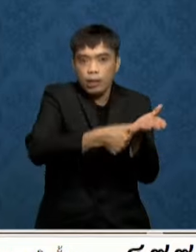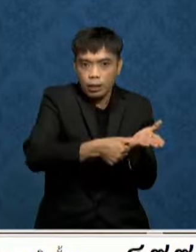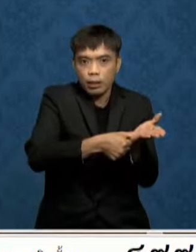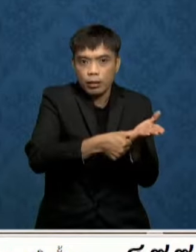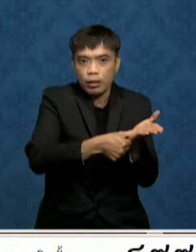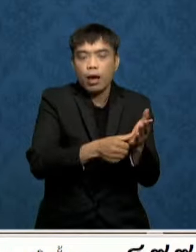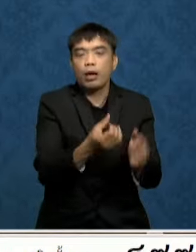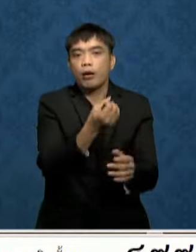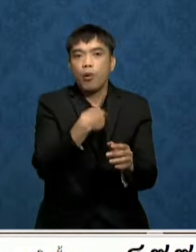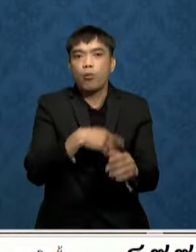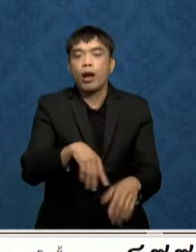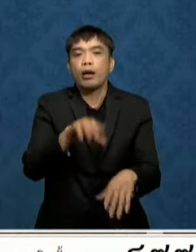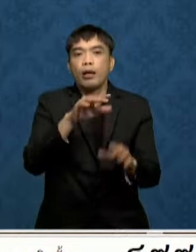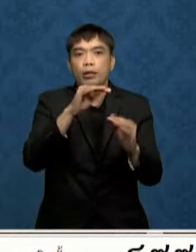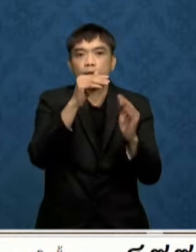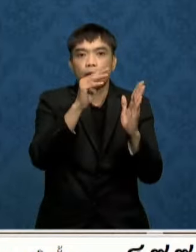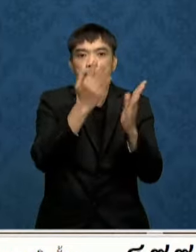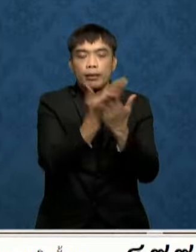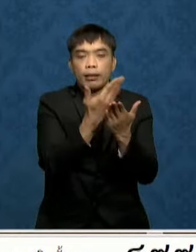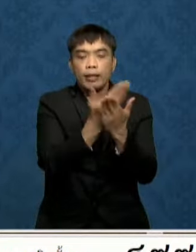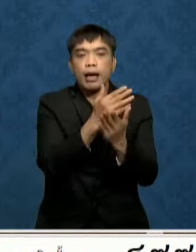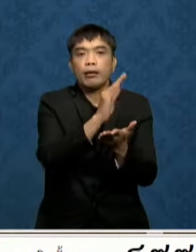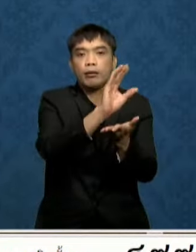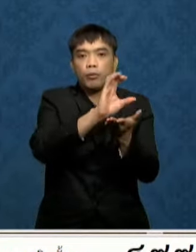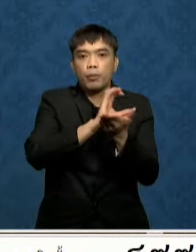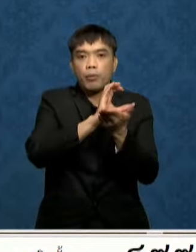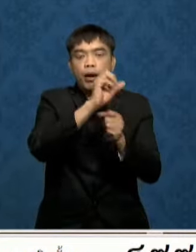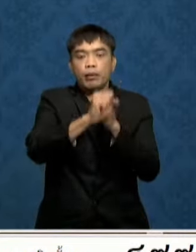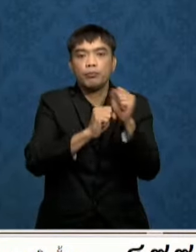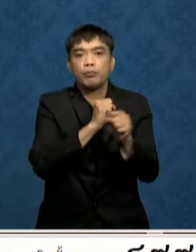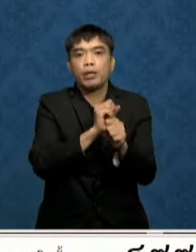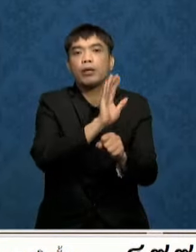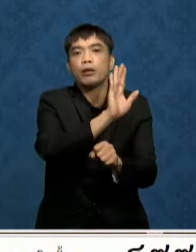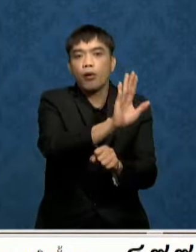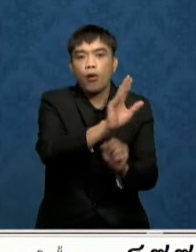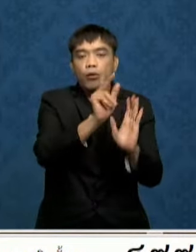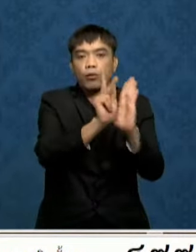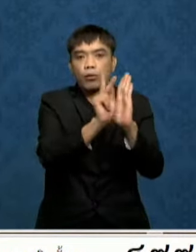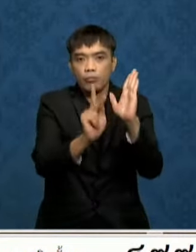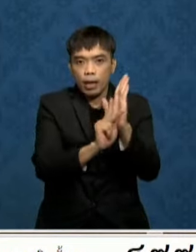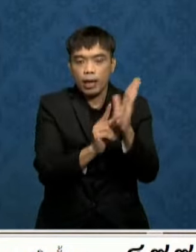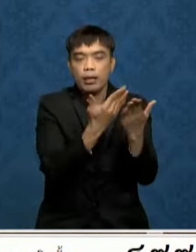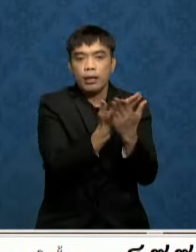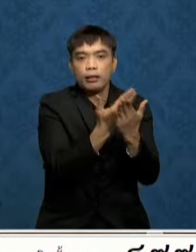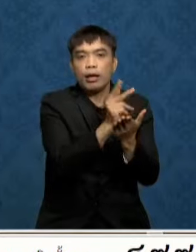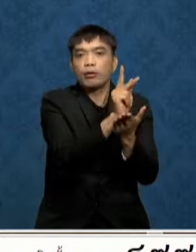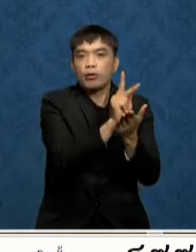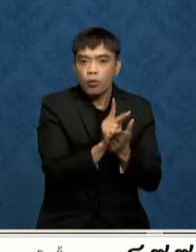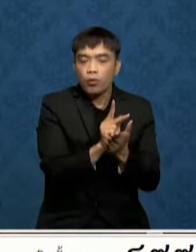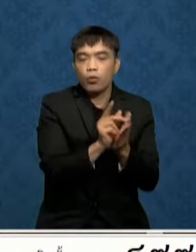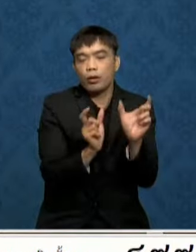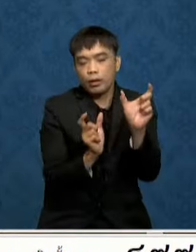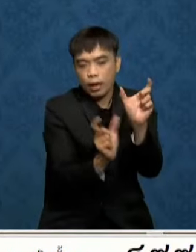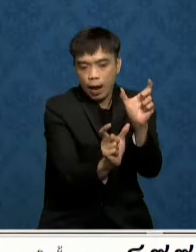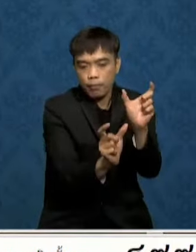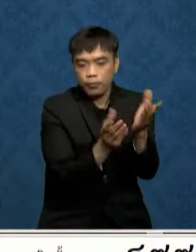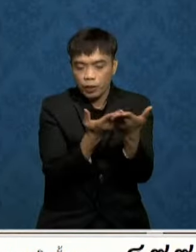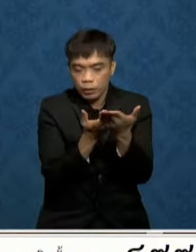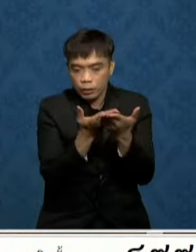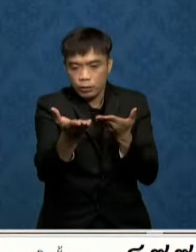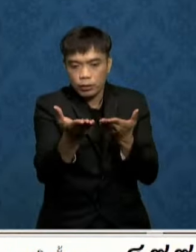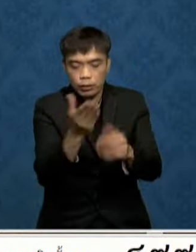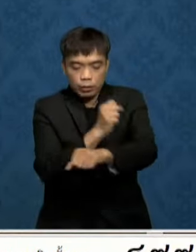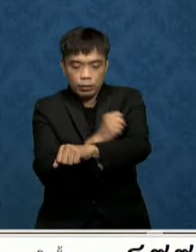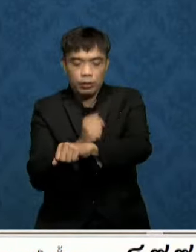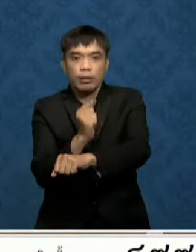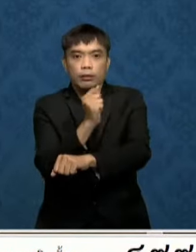วิธีการงบประมาณเนี่ยระบุเอาไว้ว่านี่มันจะเกิดได้ 4อย่างก็คือกู้ค้ำซื้อแล้วก็จ้าง